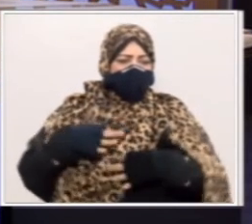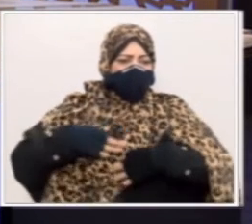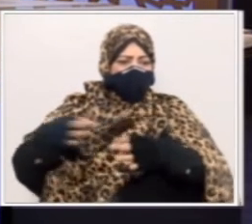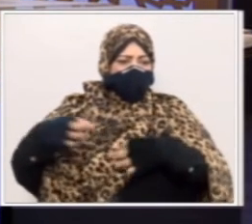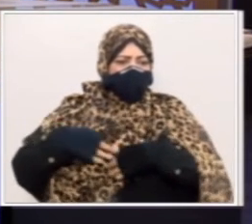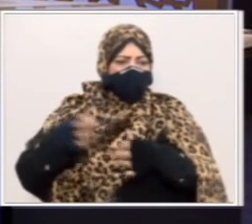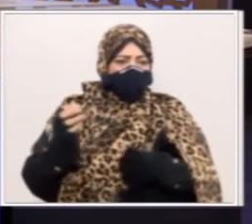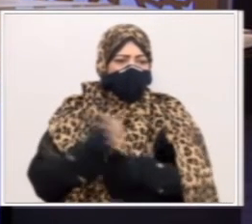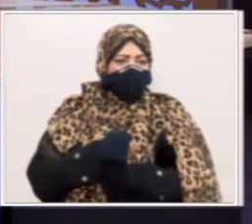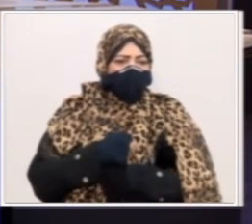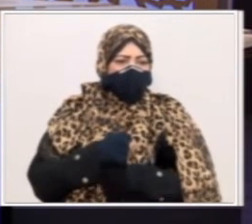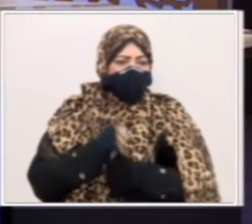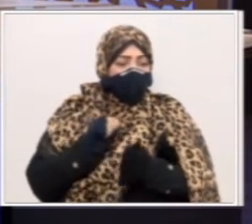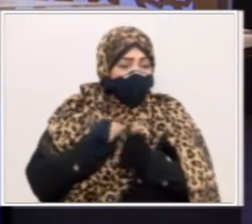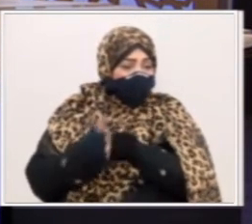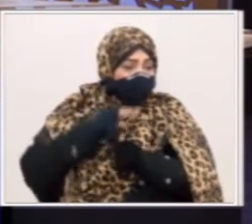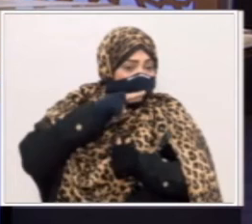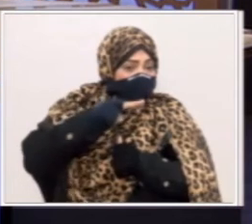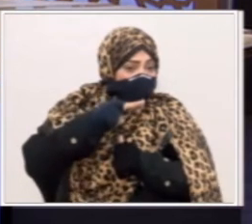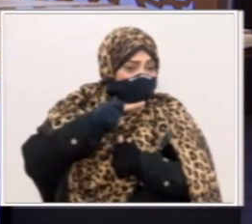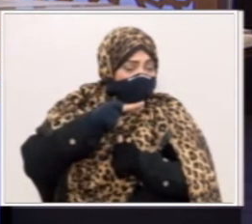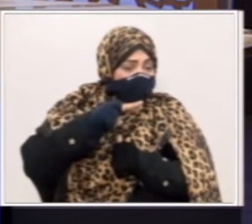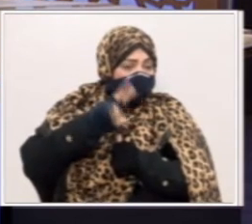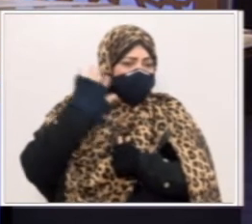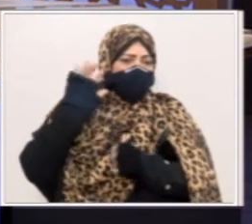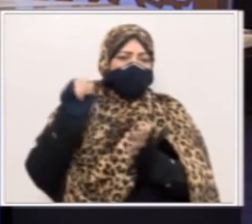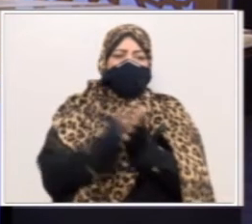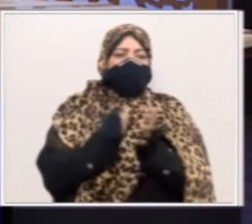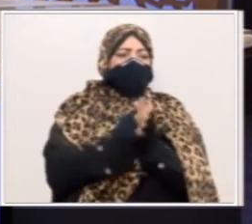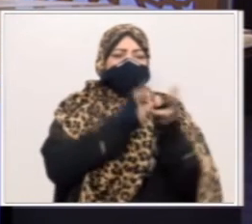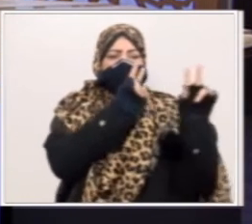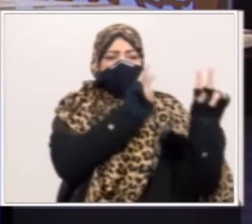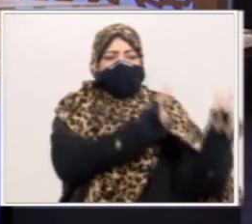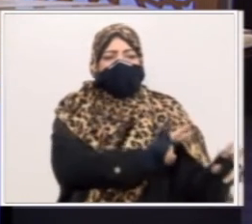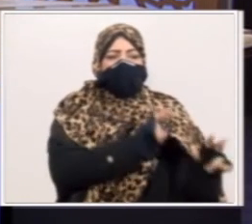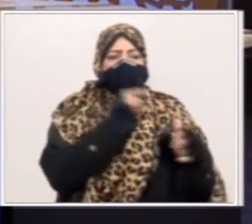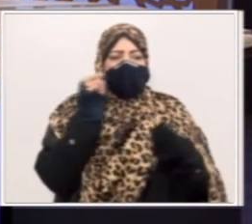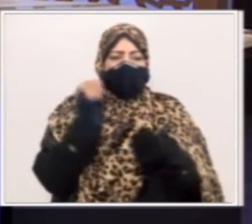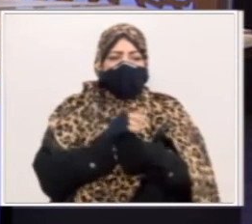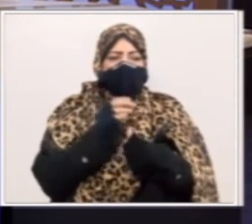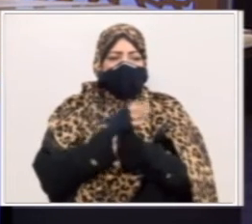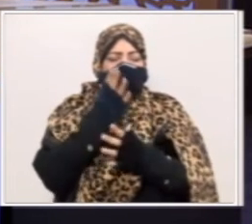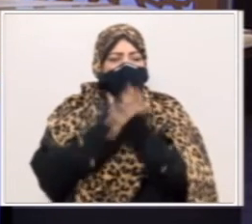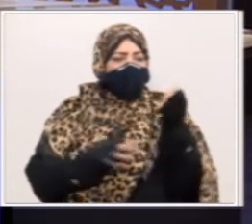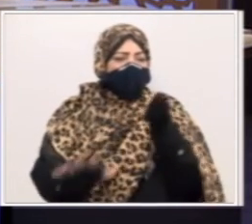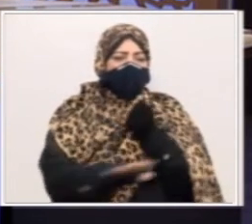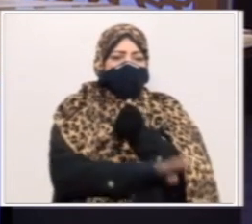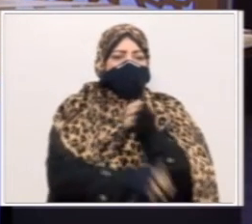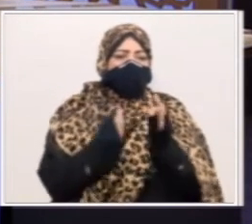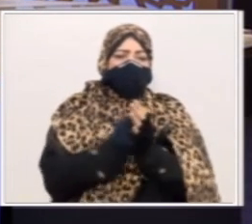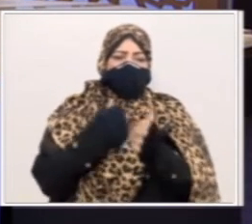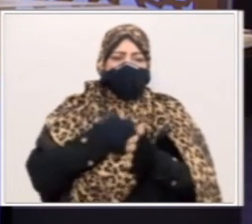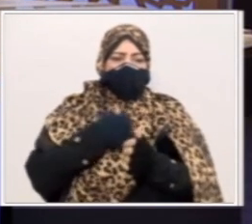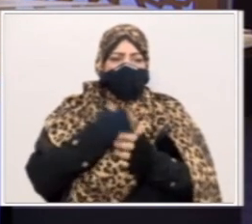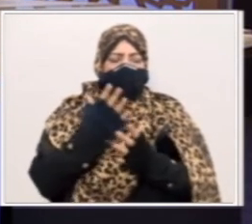بس؟ لا انا قاعده في فرشي مع صهري. في بيتك قاعده مع اولادك بقى، هو حصل طلاق ولا لم يحصل طلاق؟ لا لم يحصل طلاق.